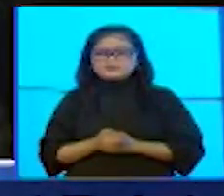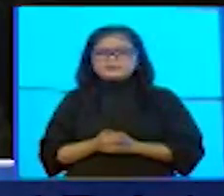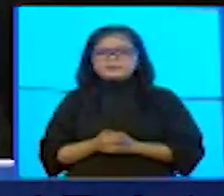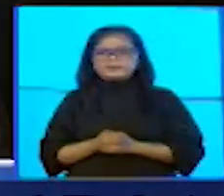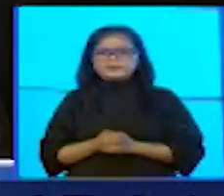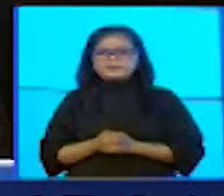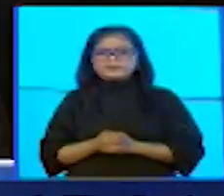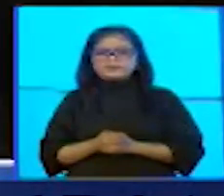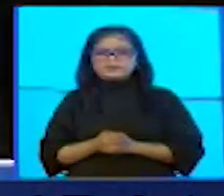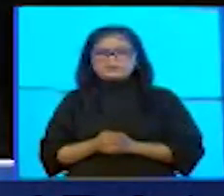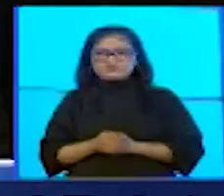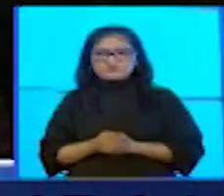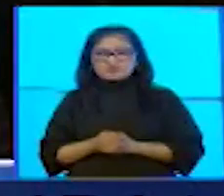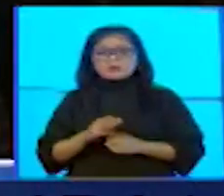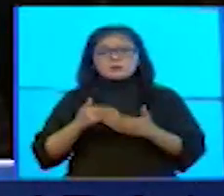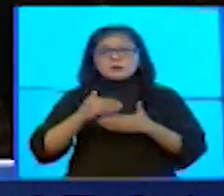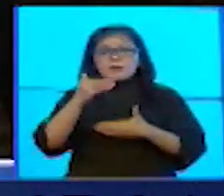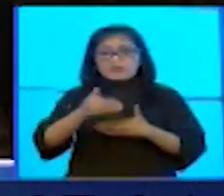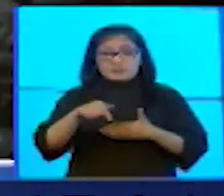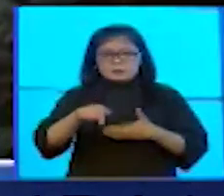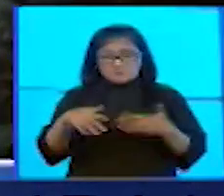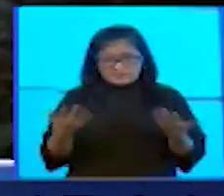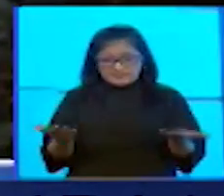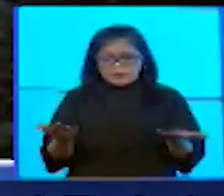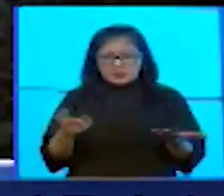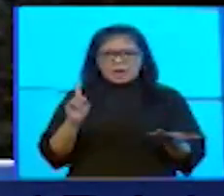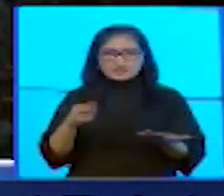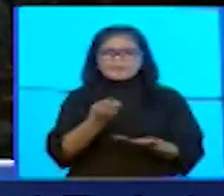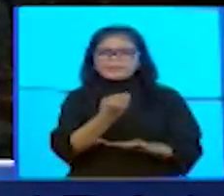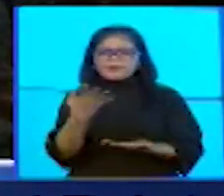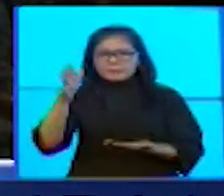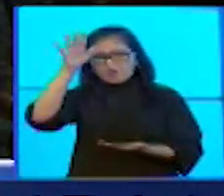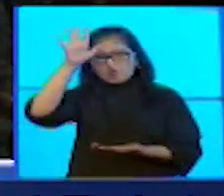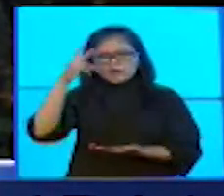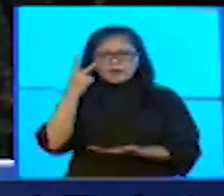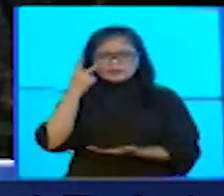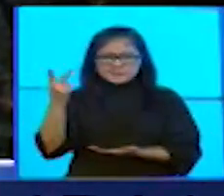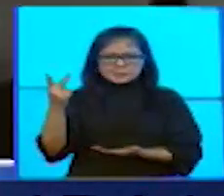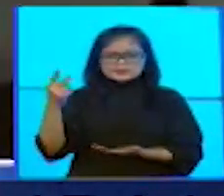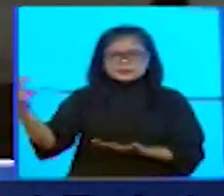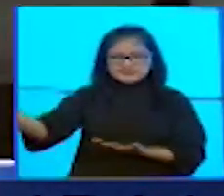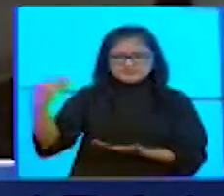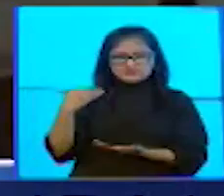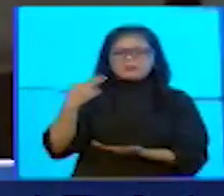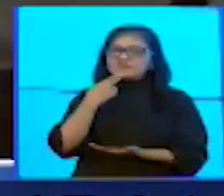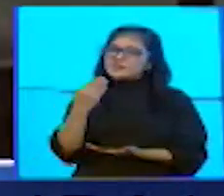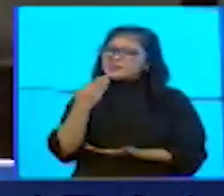setelah ini kita akan nanti memeriksa beberapa saksi saksi yang lain termasuk